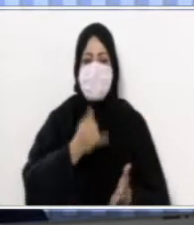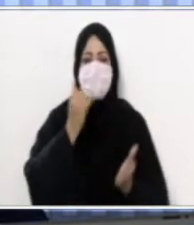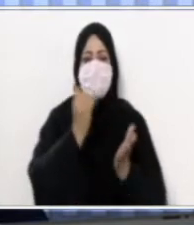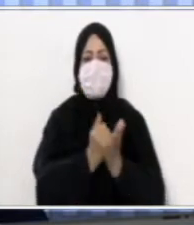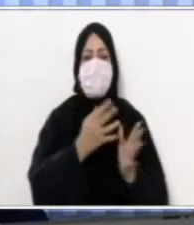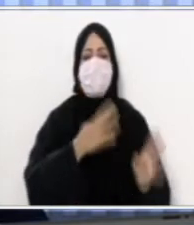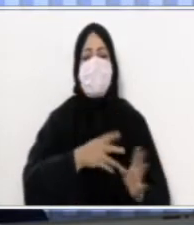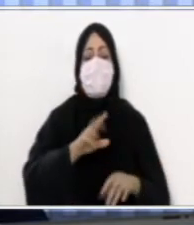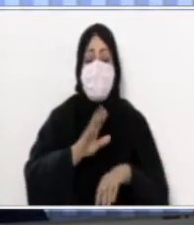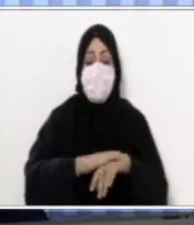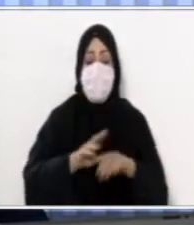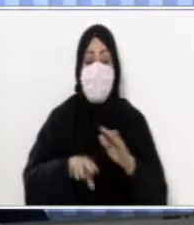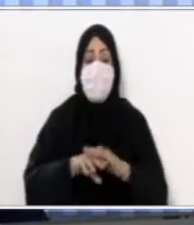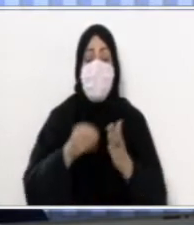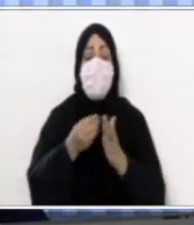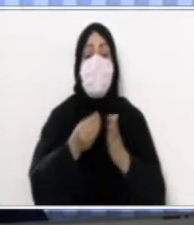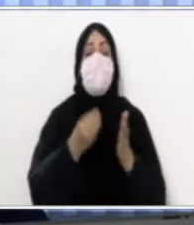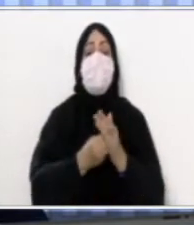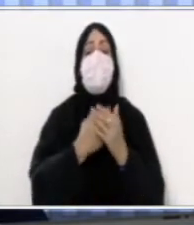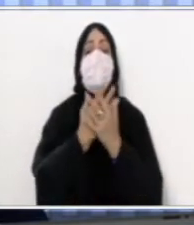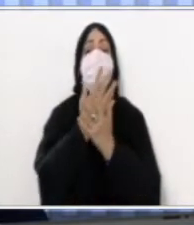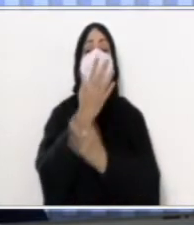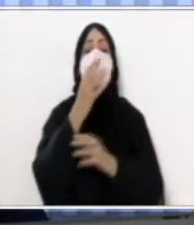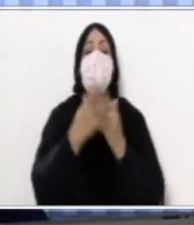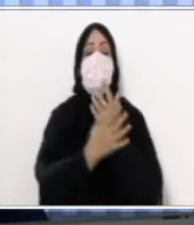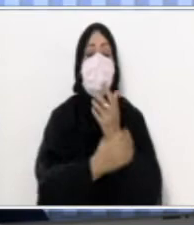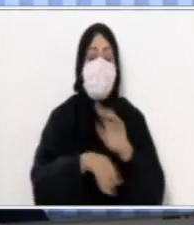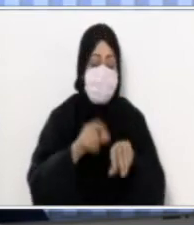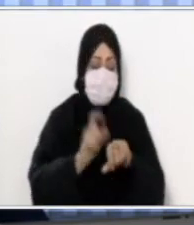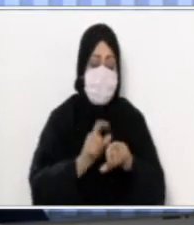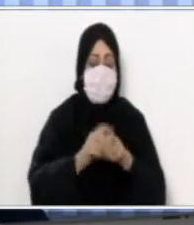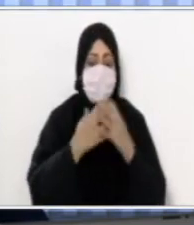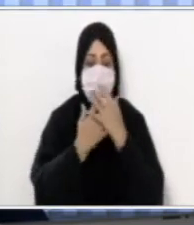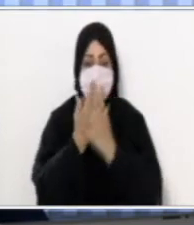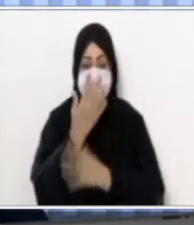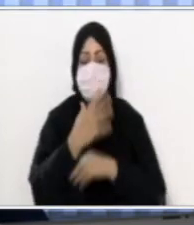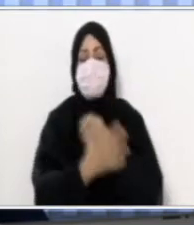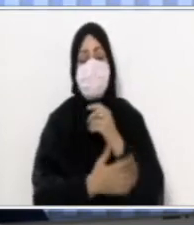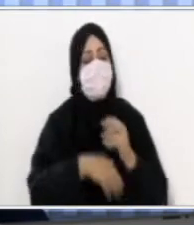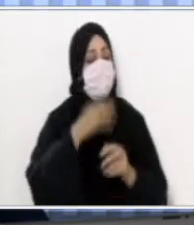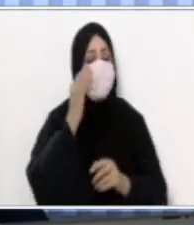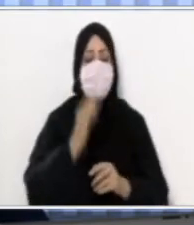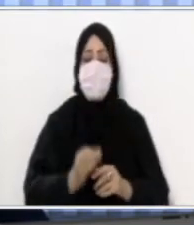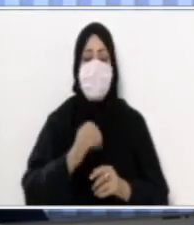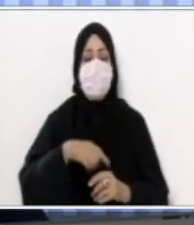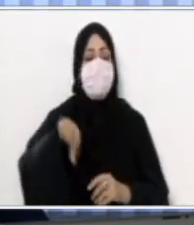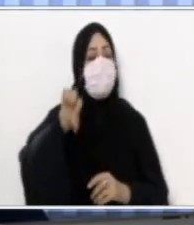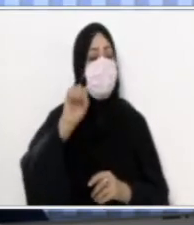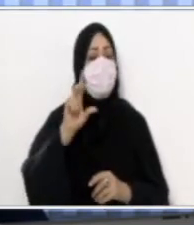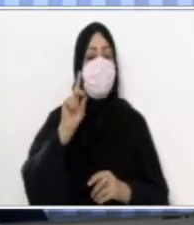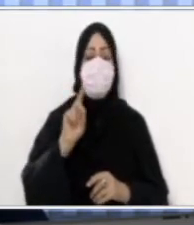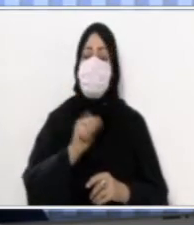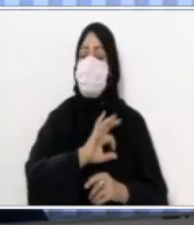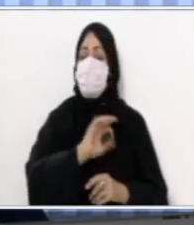الذي أرسله إلى عمرو بن حزم. كتاب عمرو بن حزم فيه ألا يمس القرآن إلا طاهر، فلا